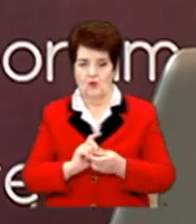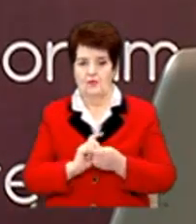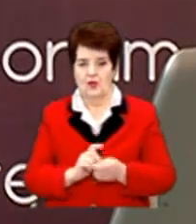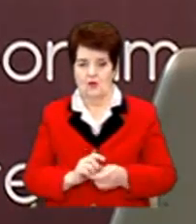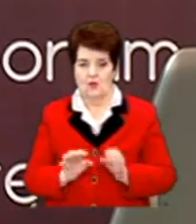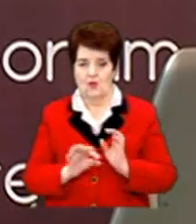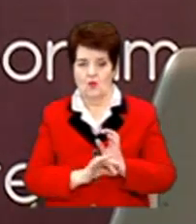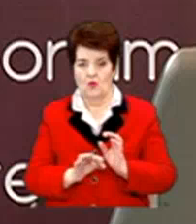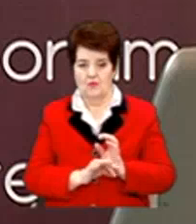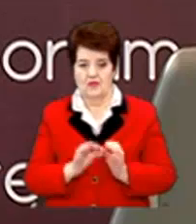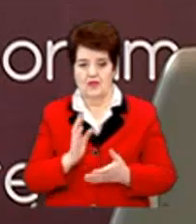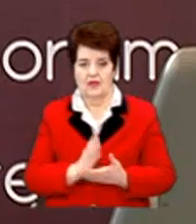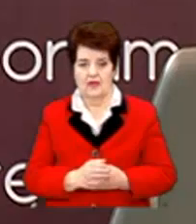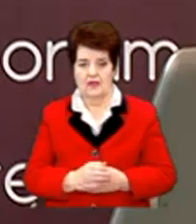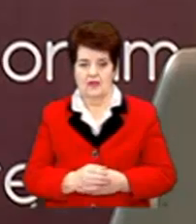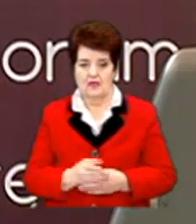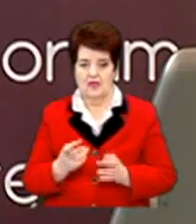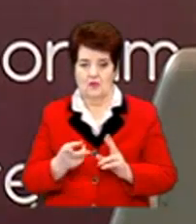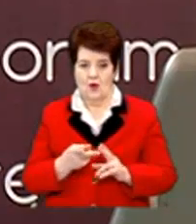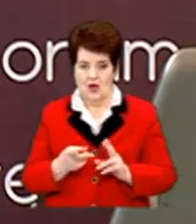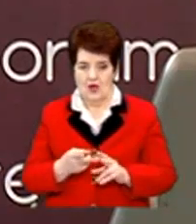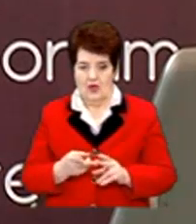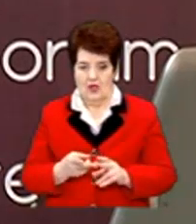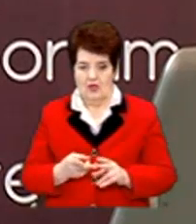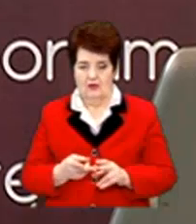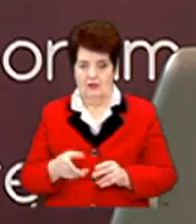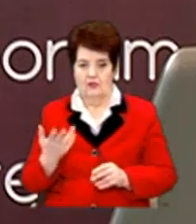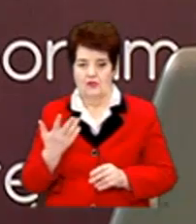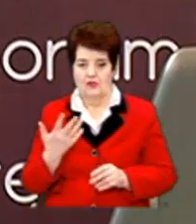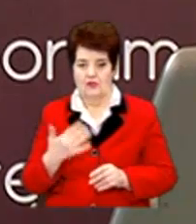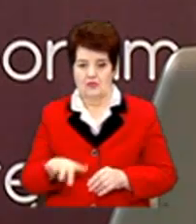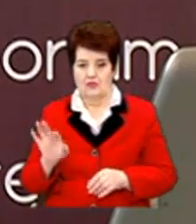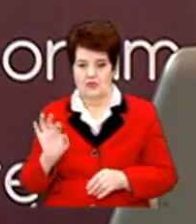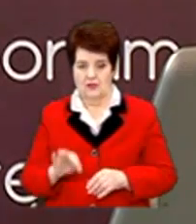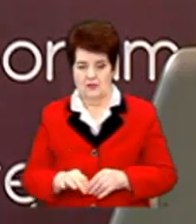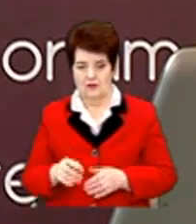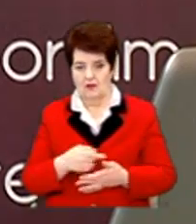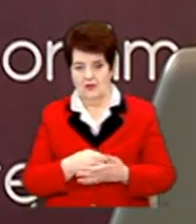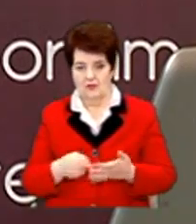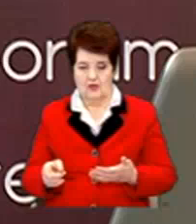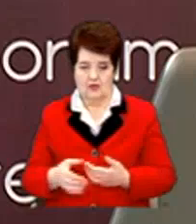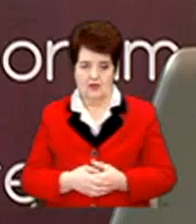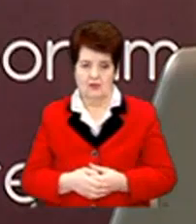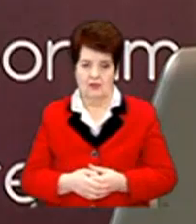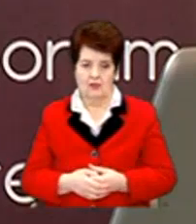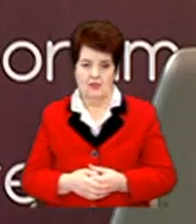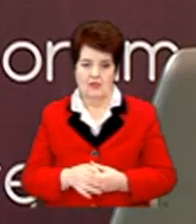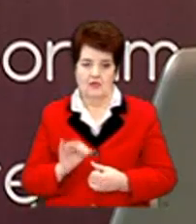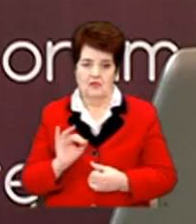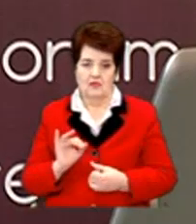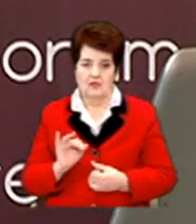corupția este a doua prioritate, aproape 50% din respondenți au menționat-o.